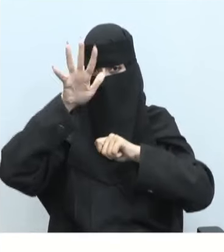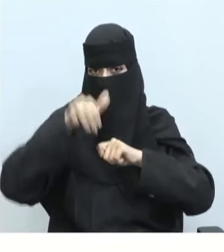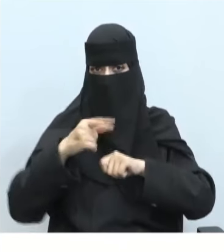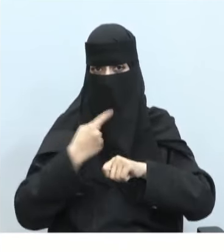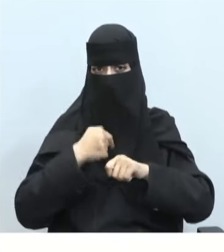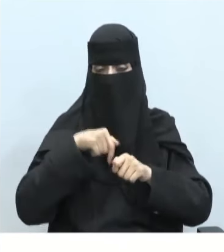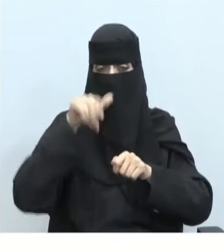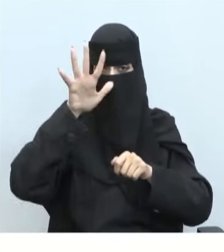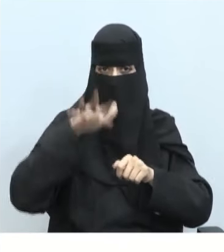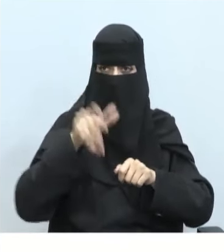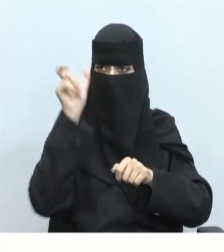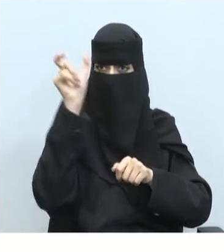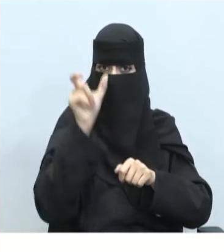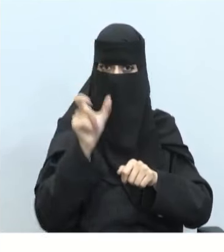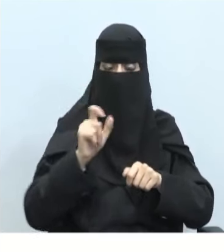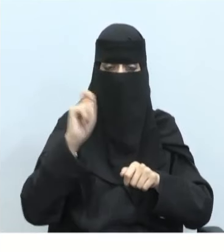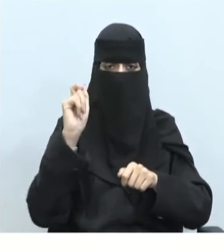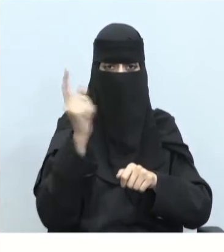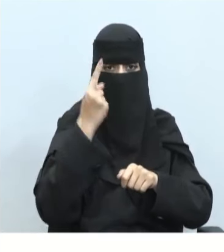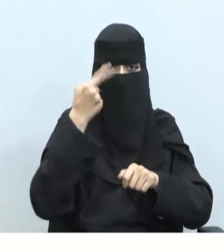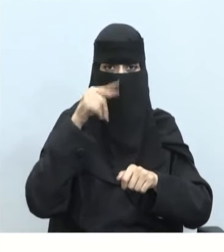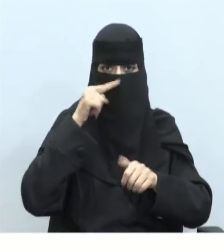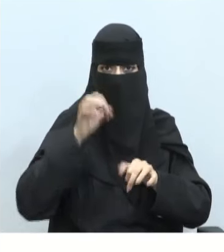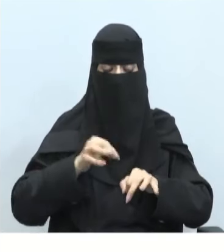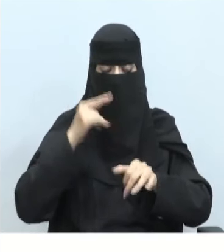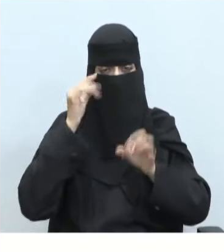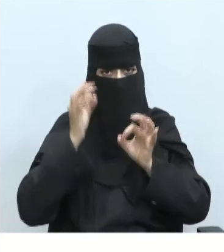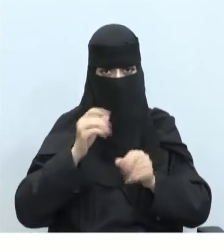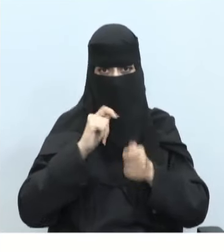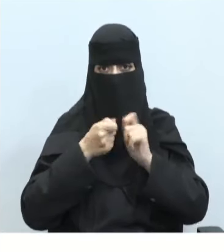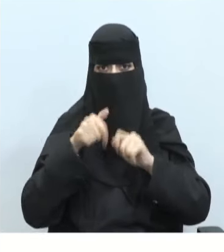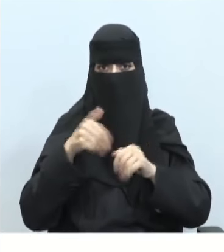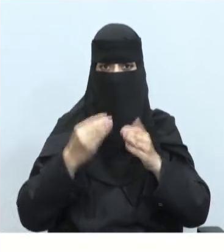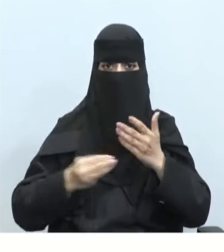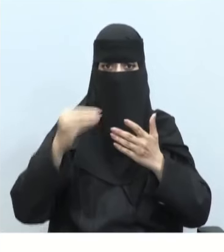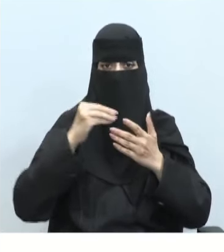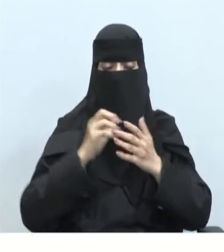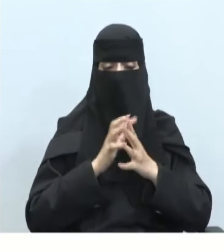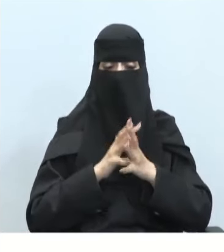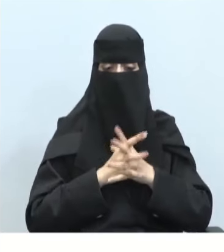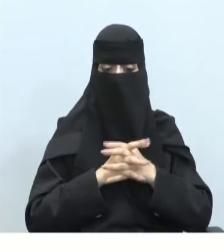اردت تغيير جميع الكلمات مره واحده ولكن يجب ان تكون متاكدا من هذه